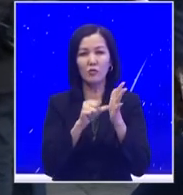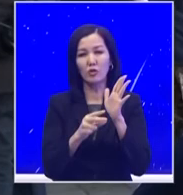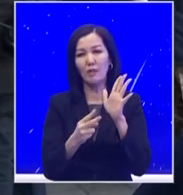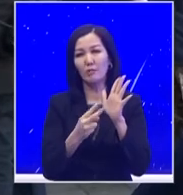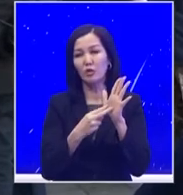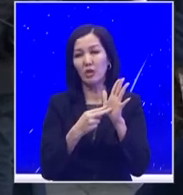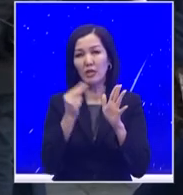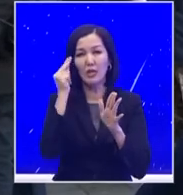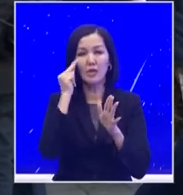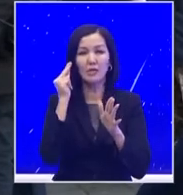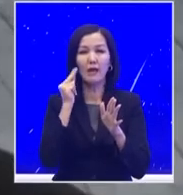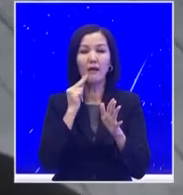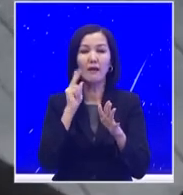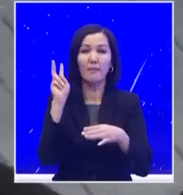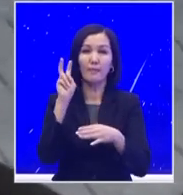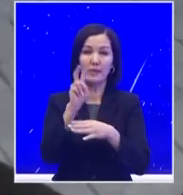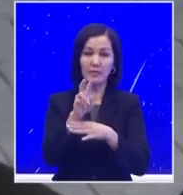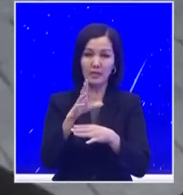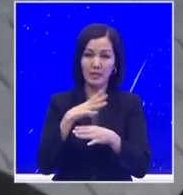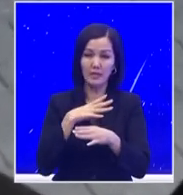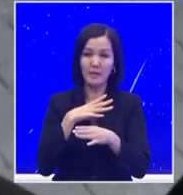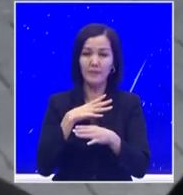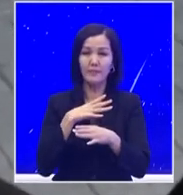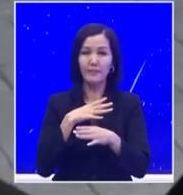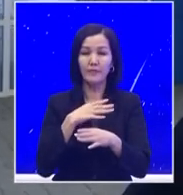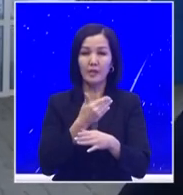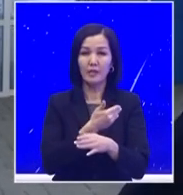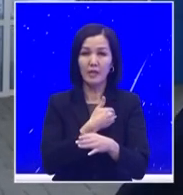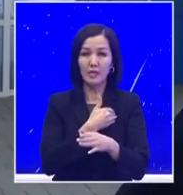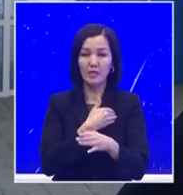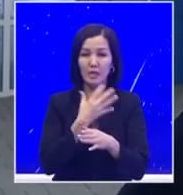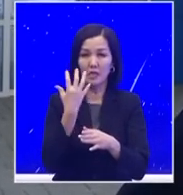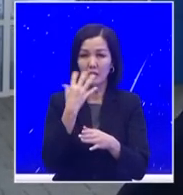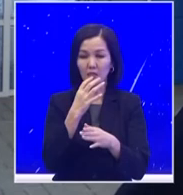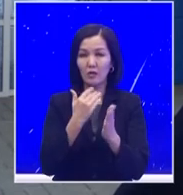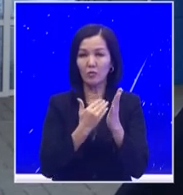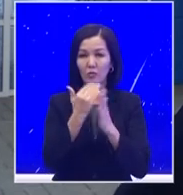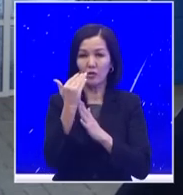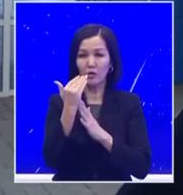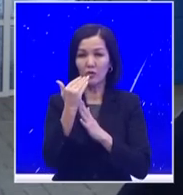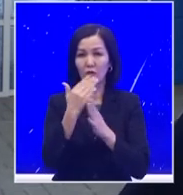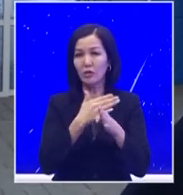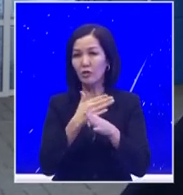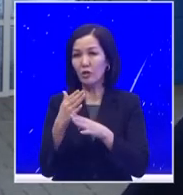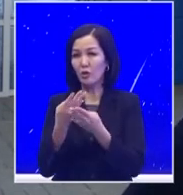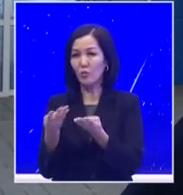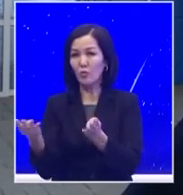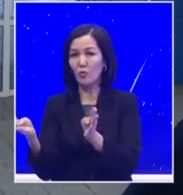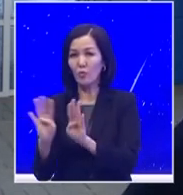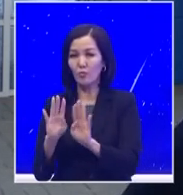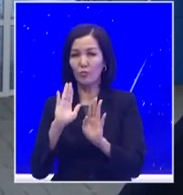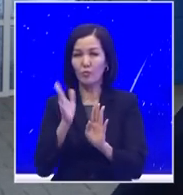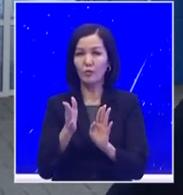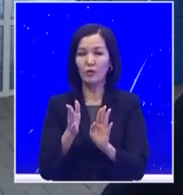Қытайға өткен, немене орта есеп, егер температурасы көтерілген жағдайда ол адамды оқшаулауға барлық жаңағы шараларды